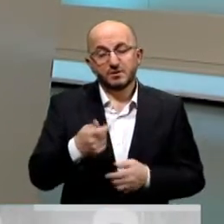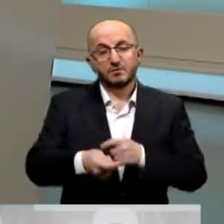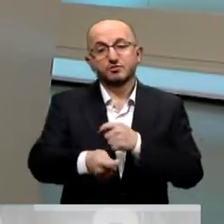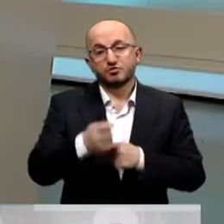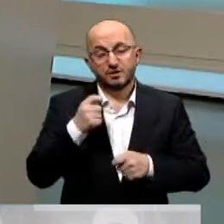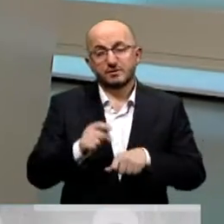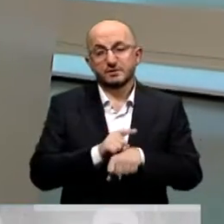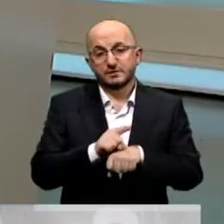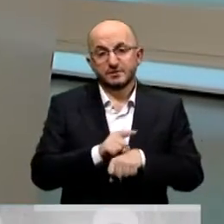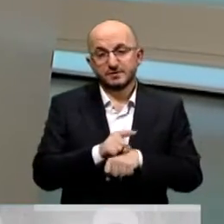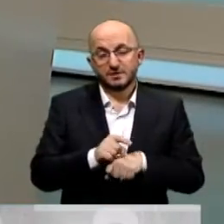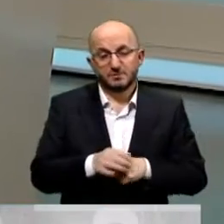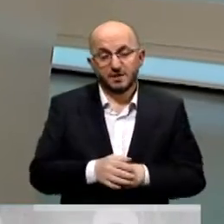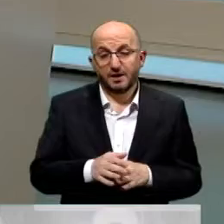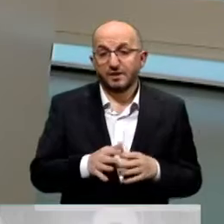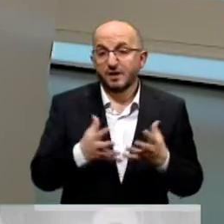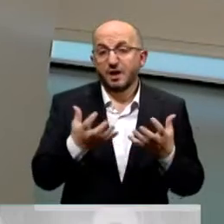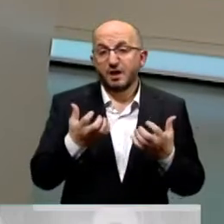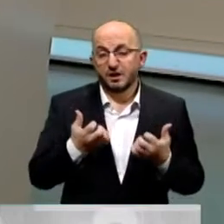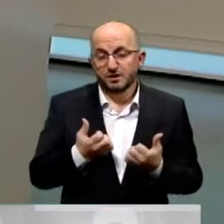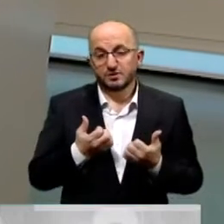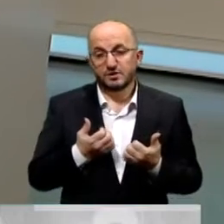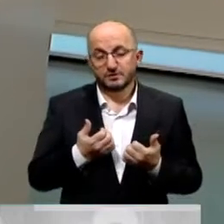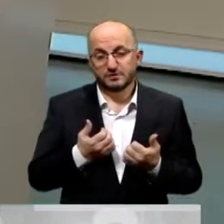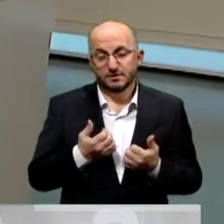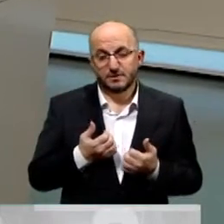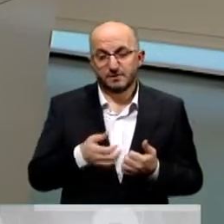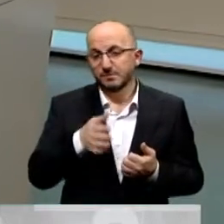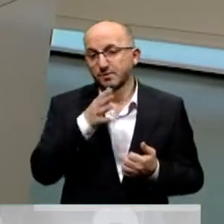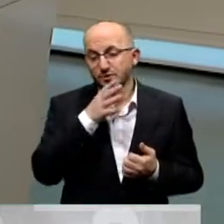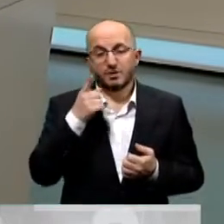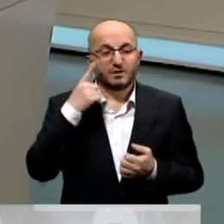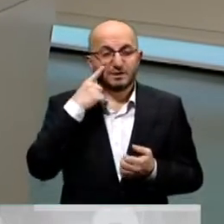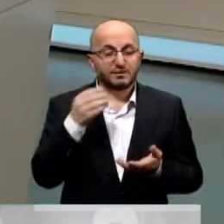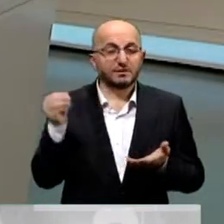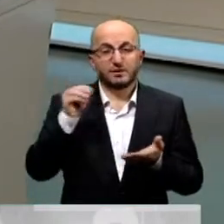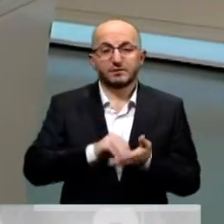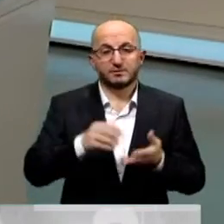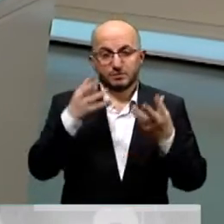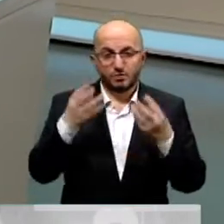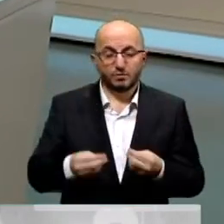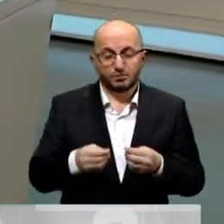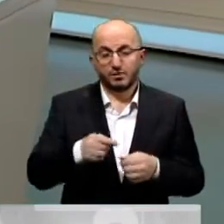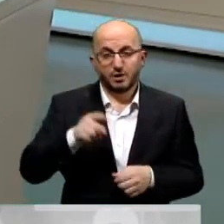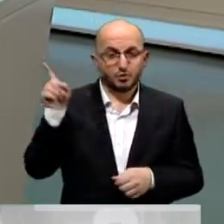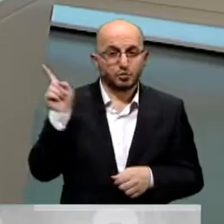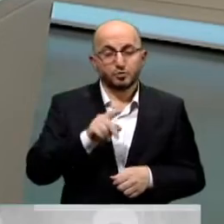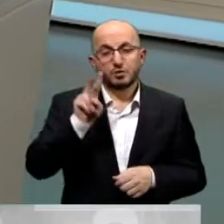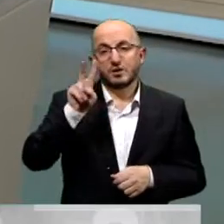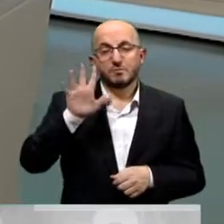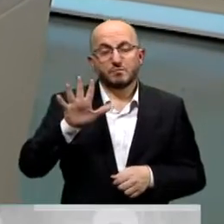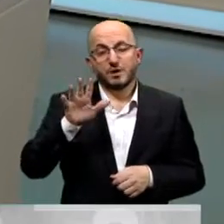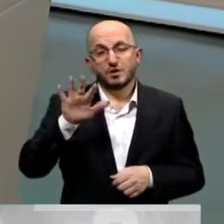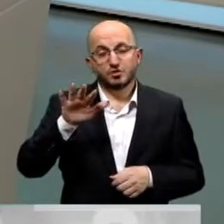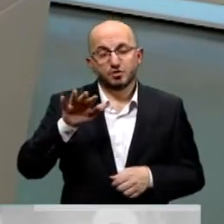zaman ne kadar alacak ise yani biliyorsunuz Orada devletin katkısı da oluyor % 25 civarında da buna dahil mi